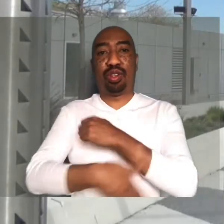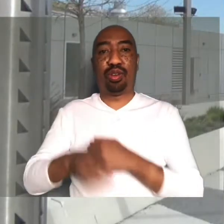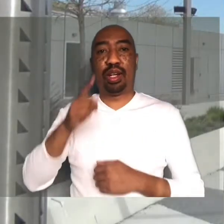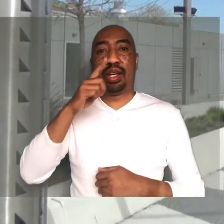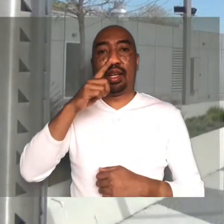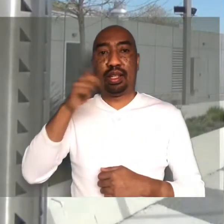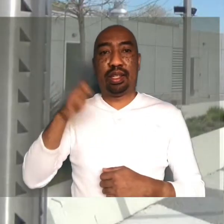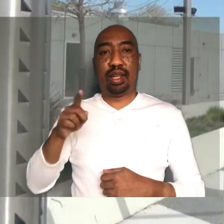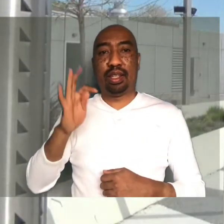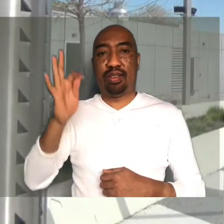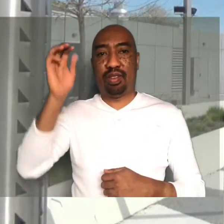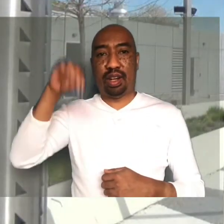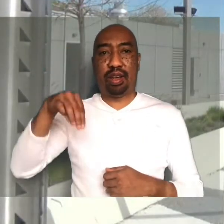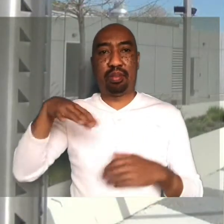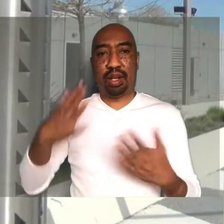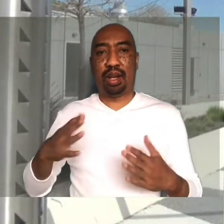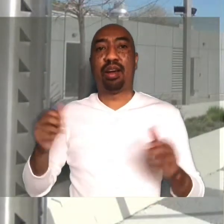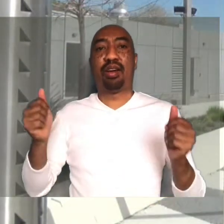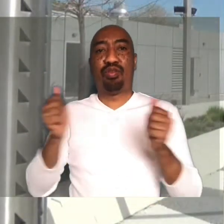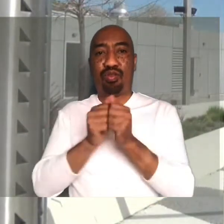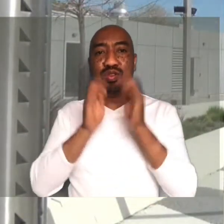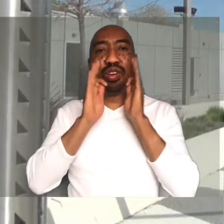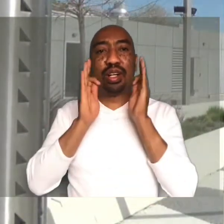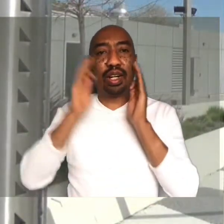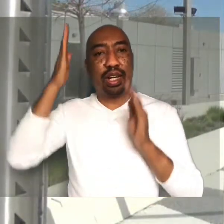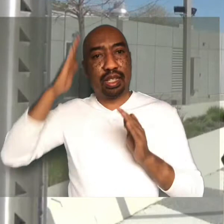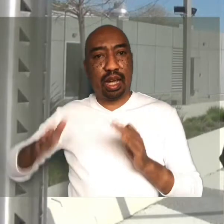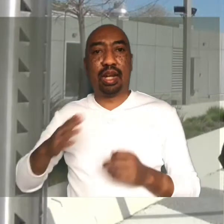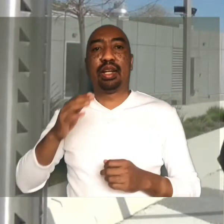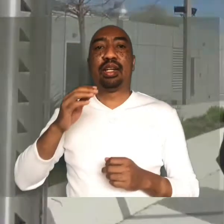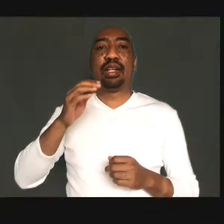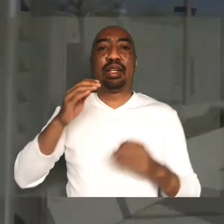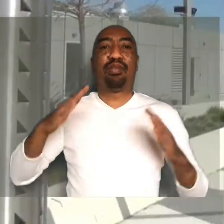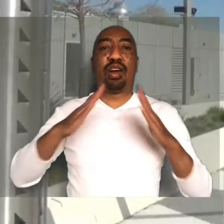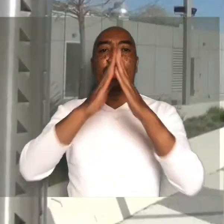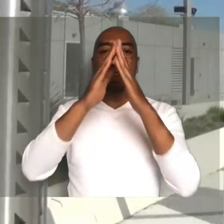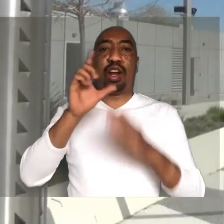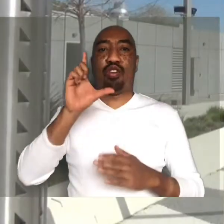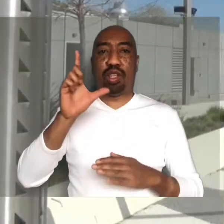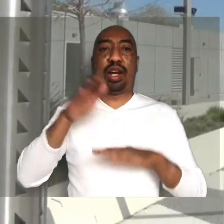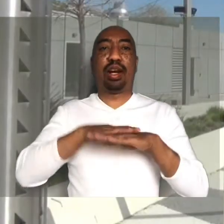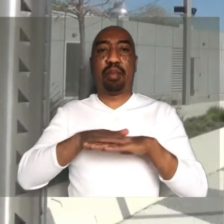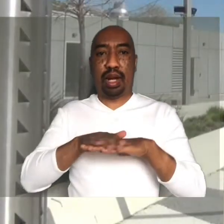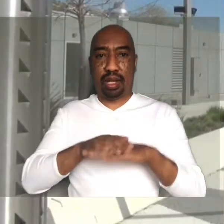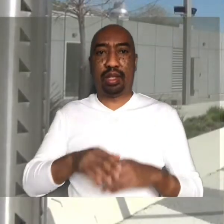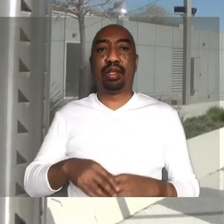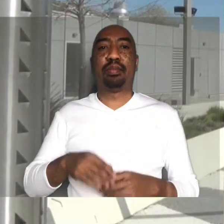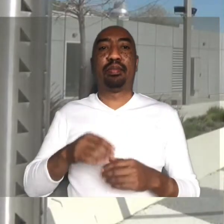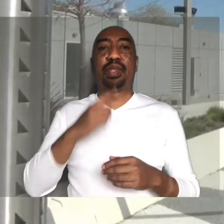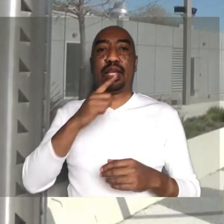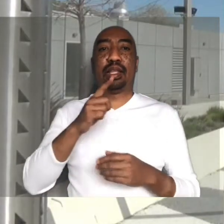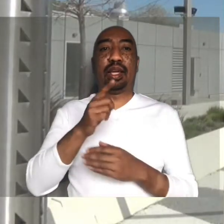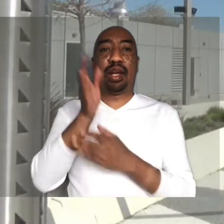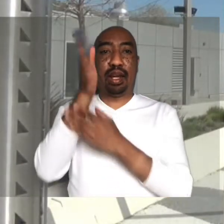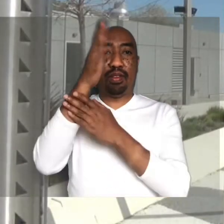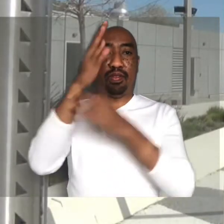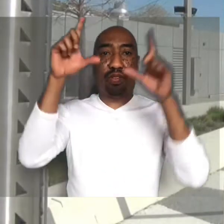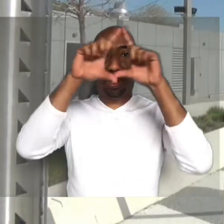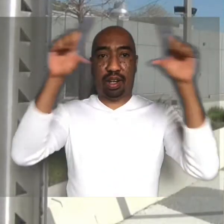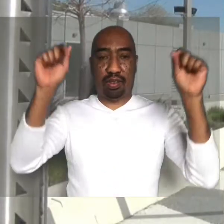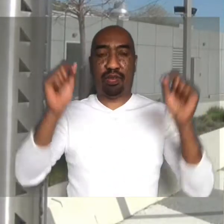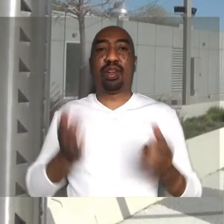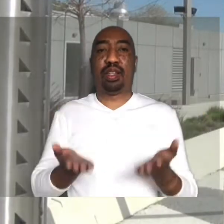ny ZFLM na ny vondrona zanaky ny fiangonana loterana malagasy. Ny teny faneva dia hoe aoka isika